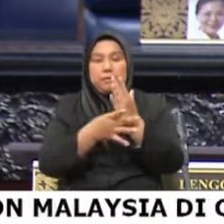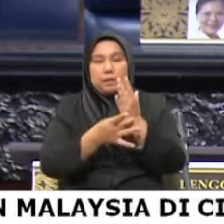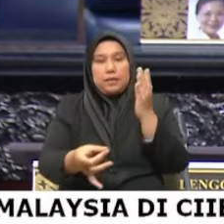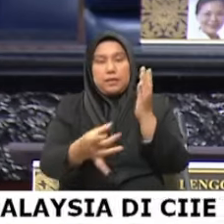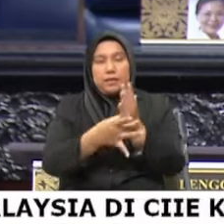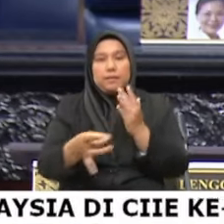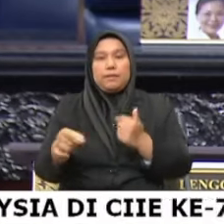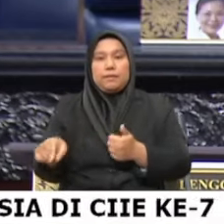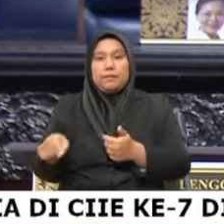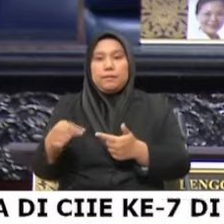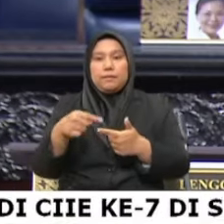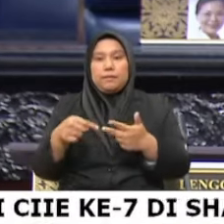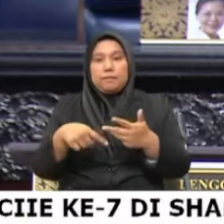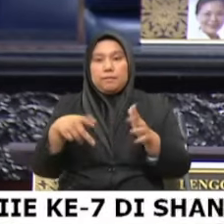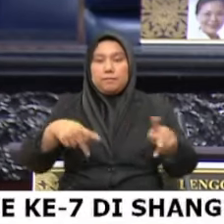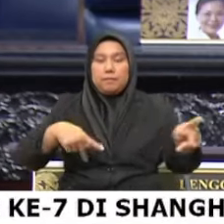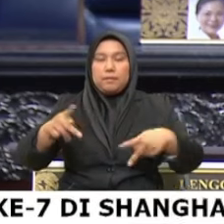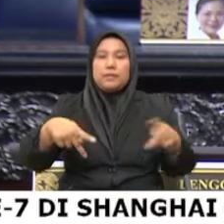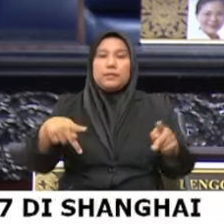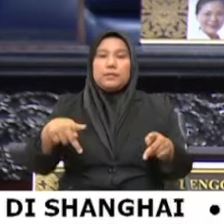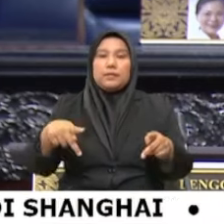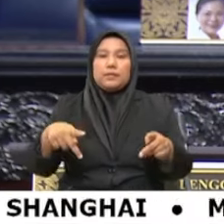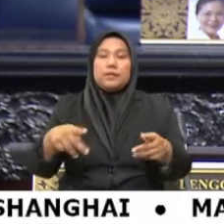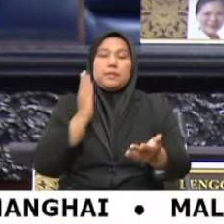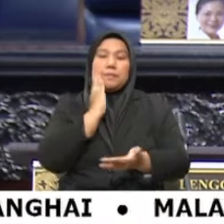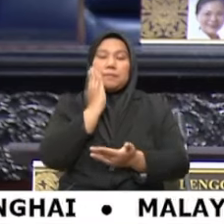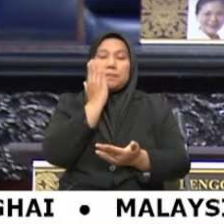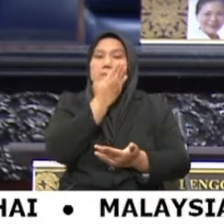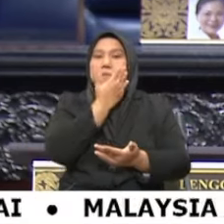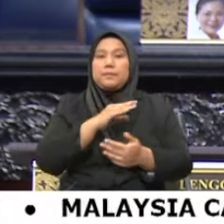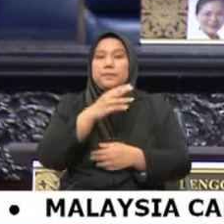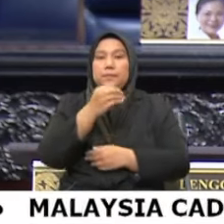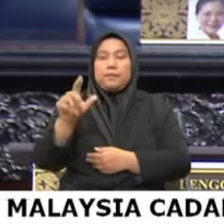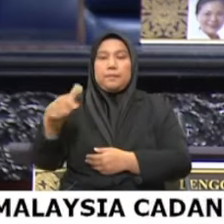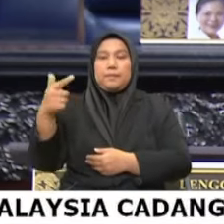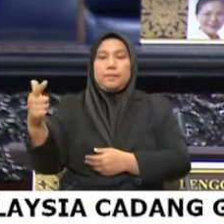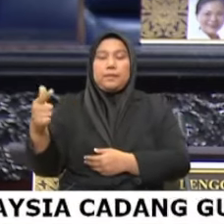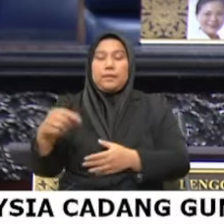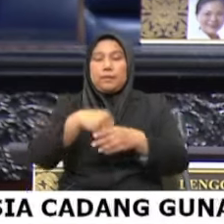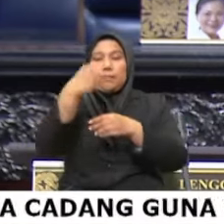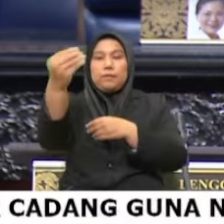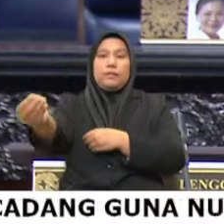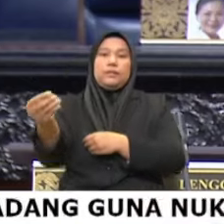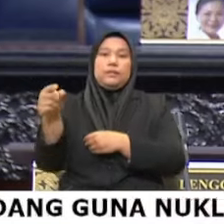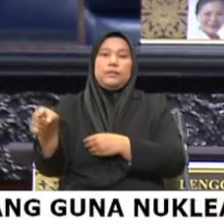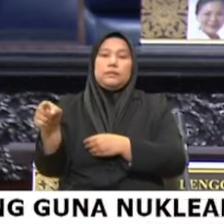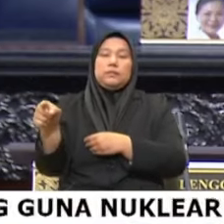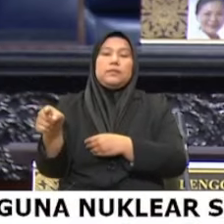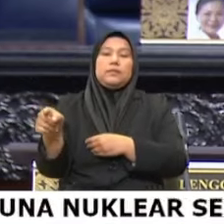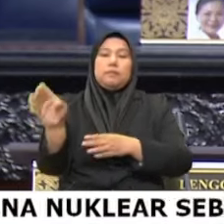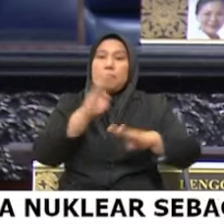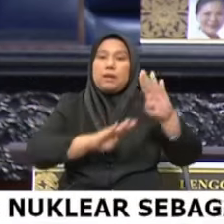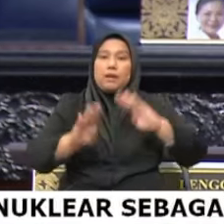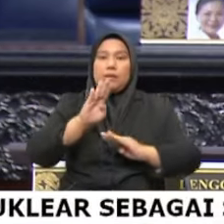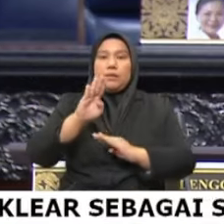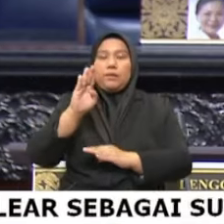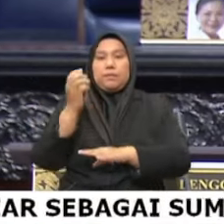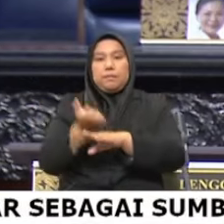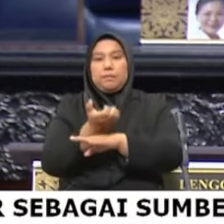nutraceuticals, plastik, biofuel cosmetic dan selain itu pengeluaran produk berasaskan biomas dan